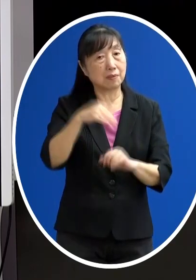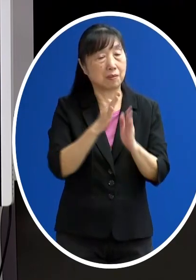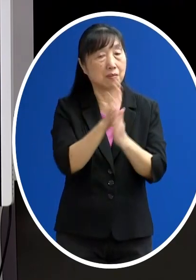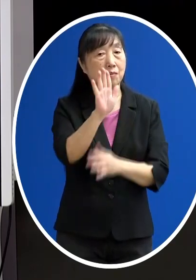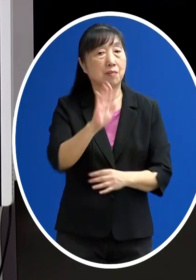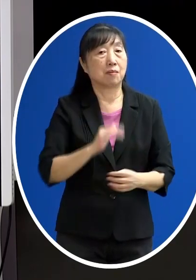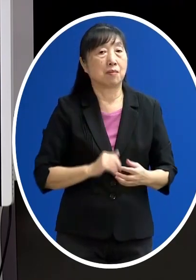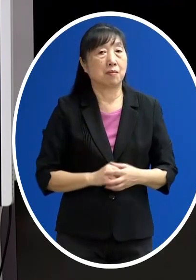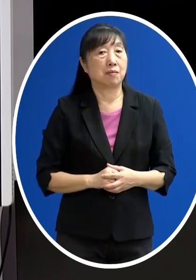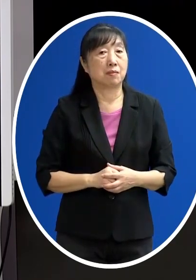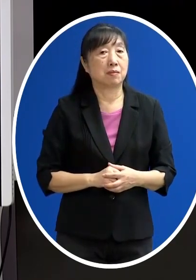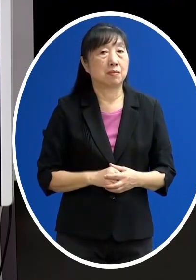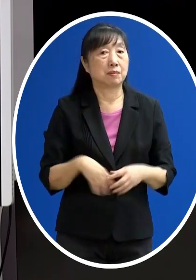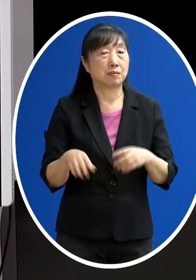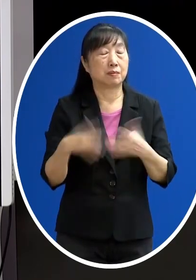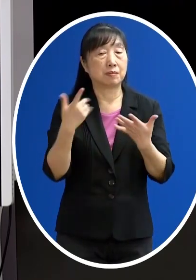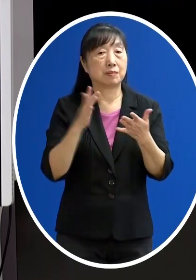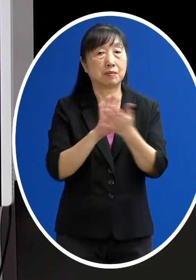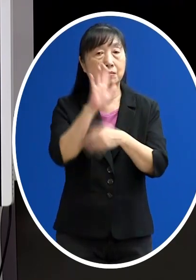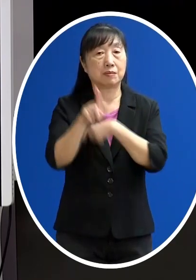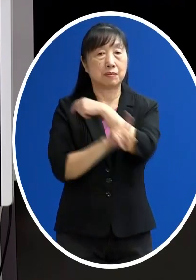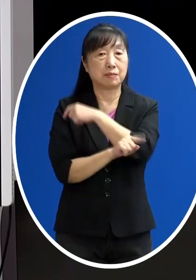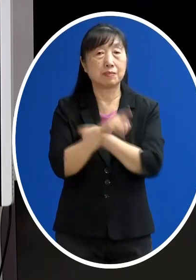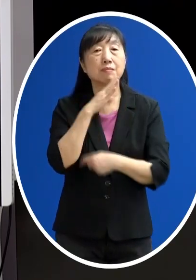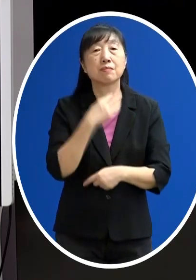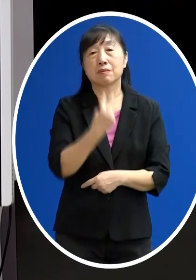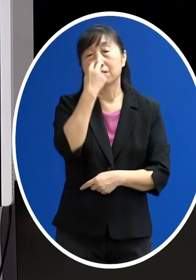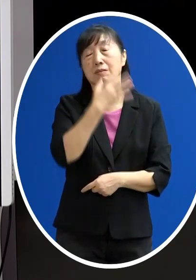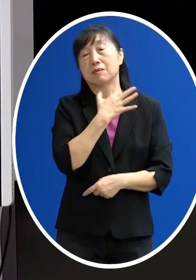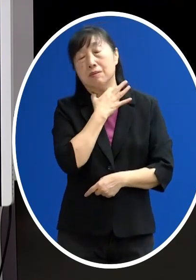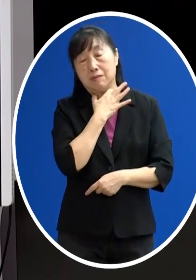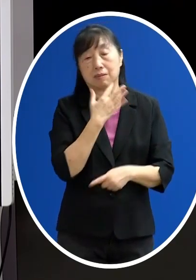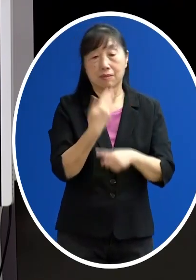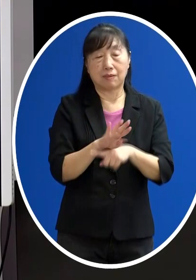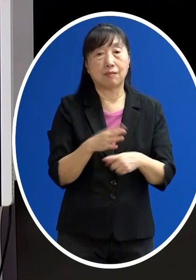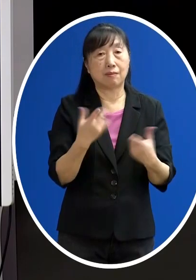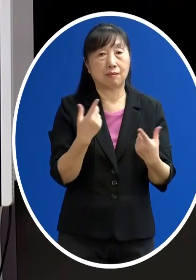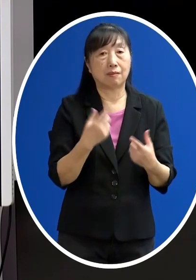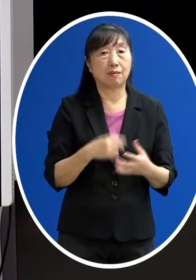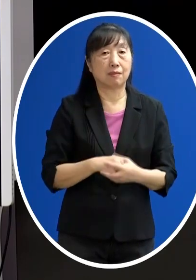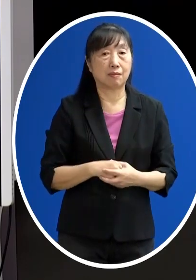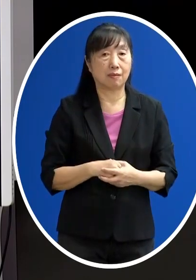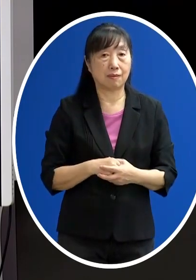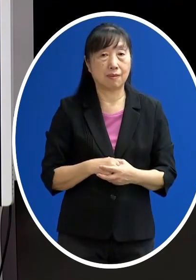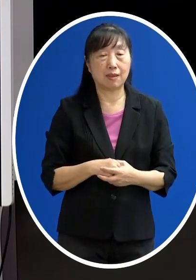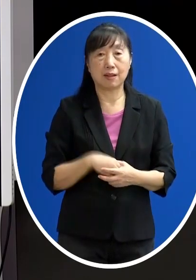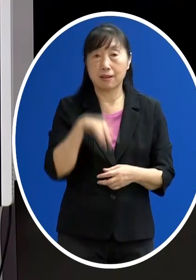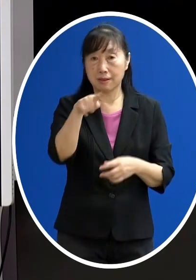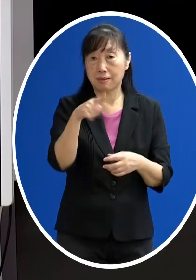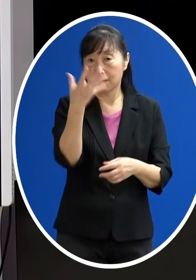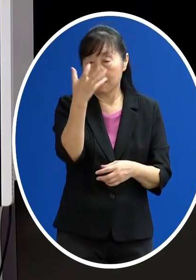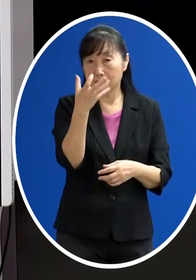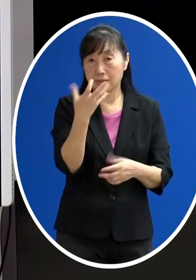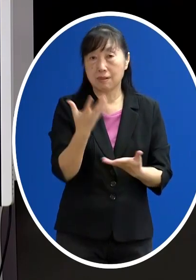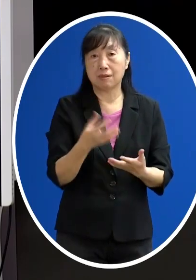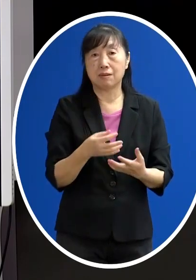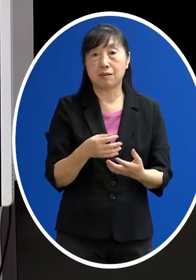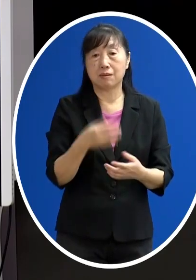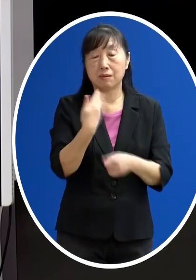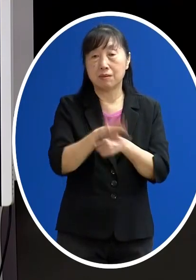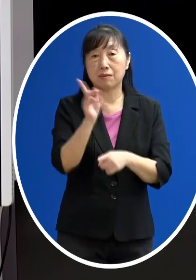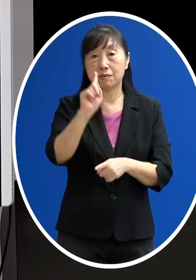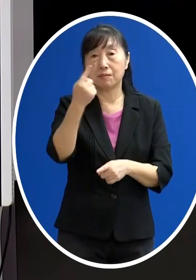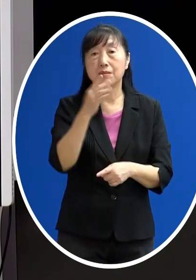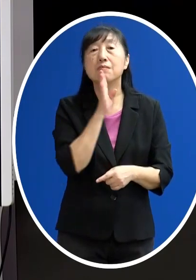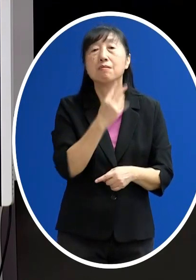案，那最后还是因为呼吸衰竭而造成死亡。所以这个大部分的死亡原因基本上都